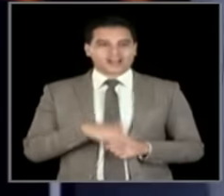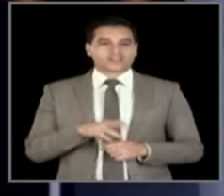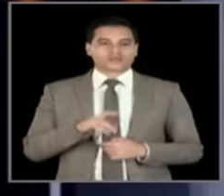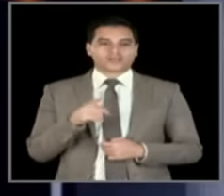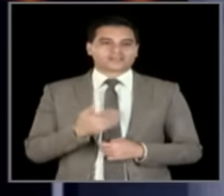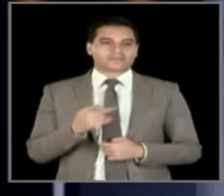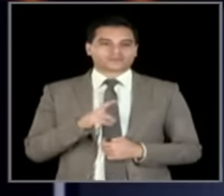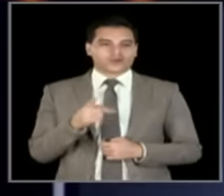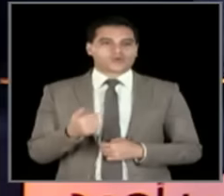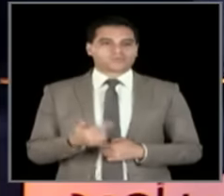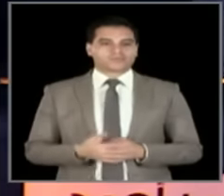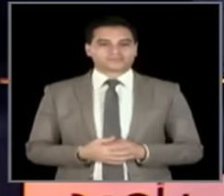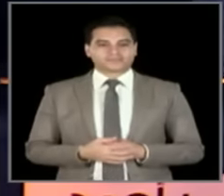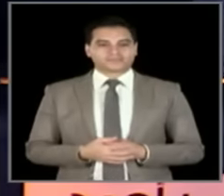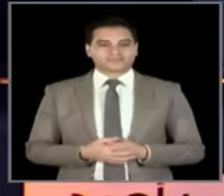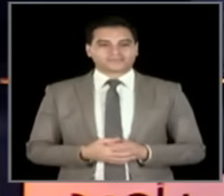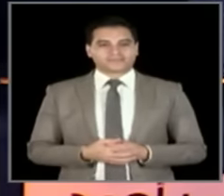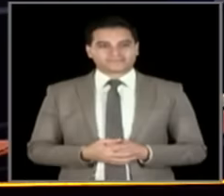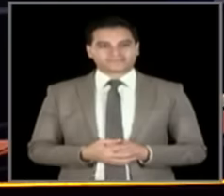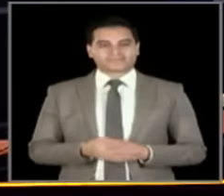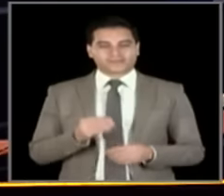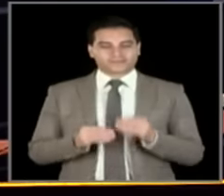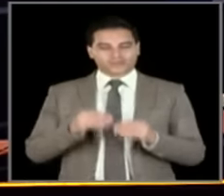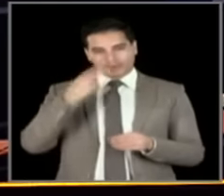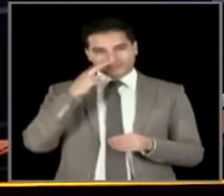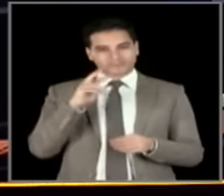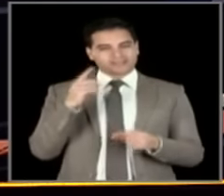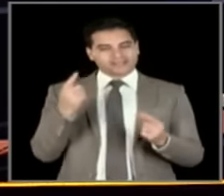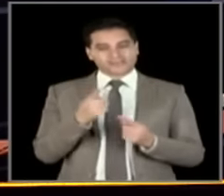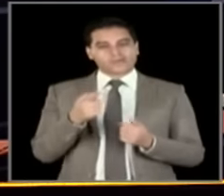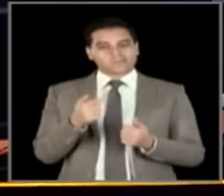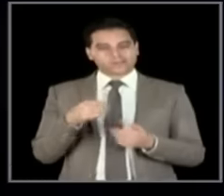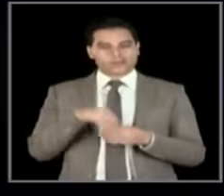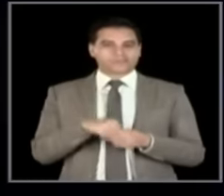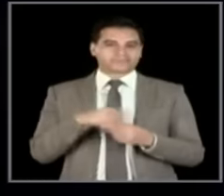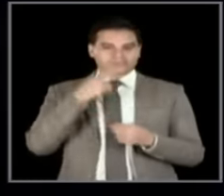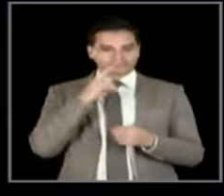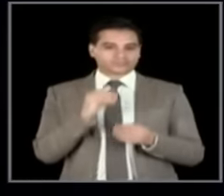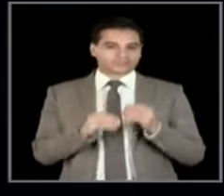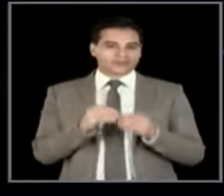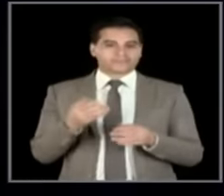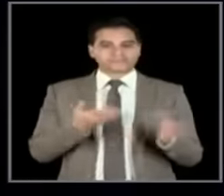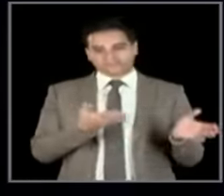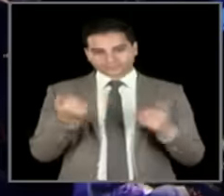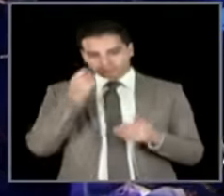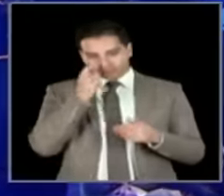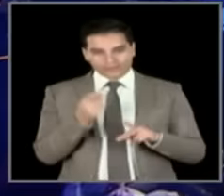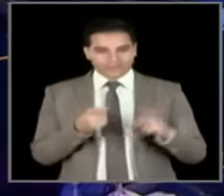لان الاجابه كانت عندك وما اعرفش هربت منك ليه. تمام. معلش سليم، عايزين مسعد ينضم